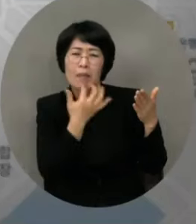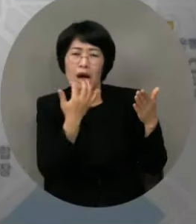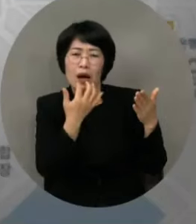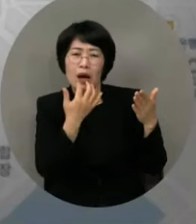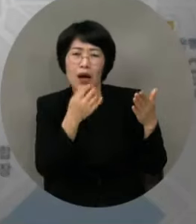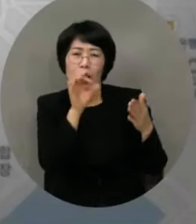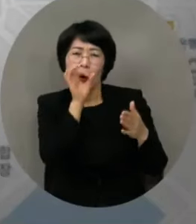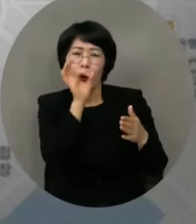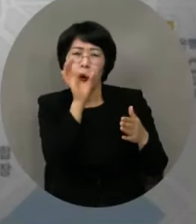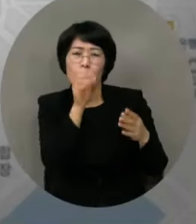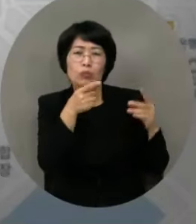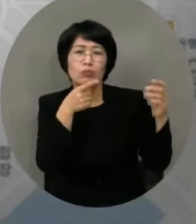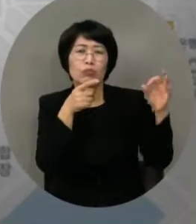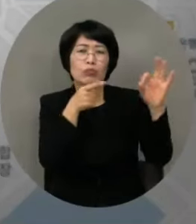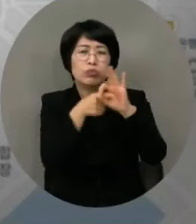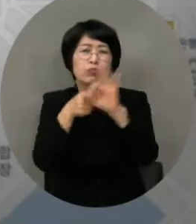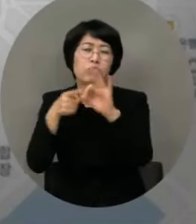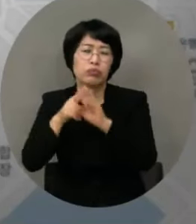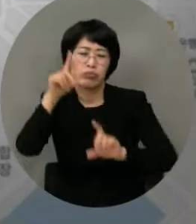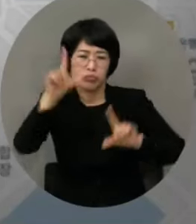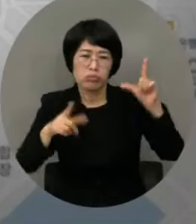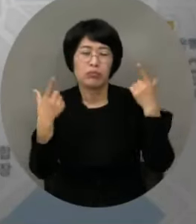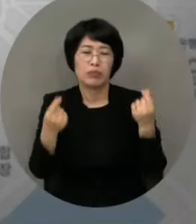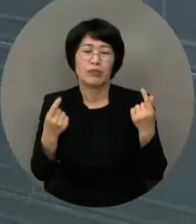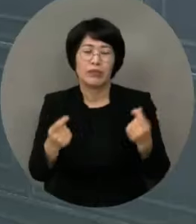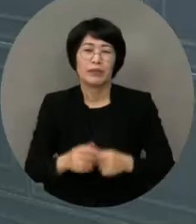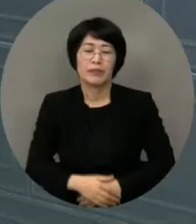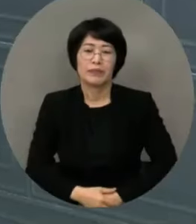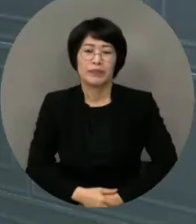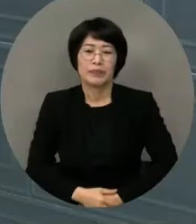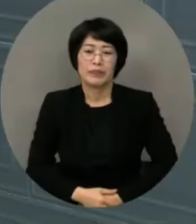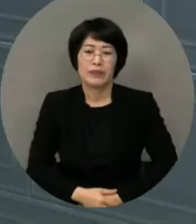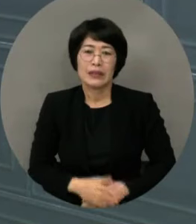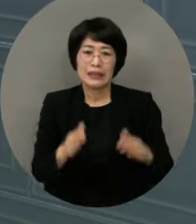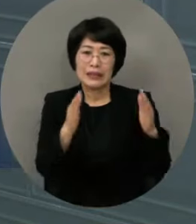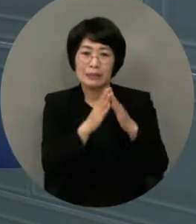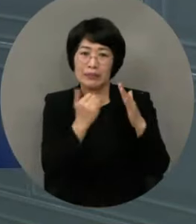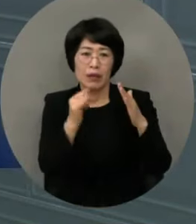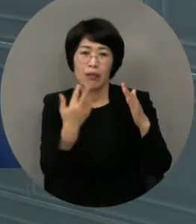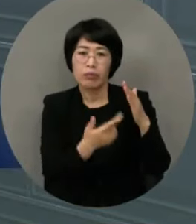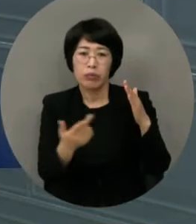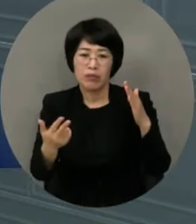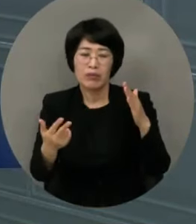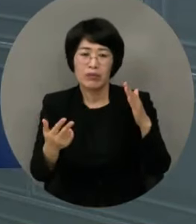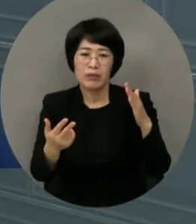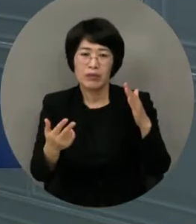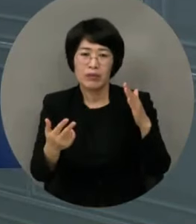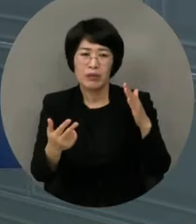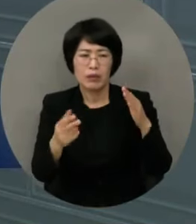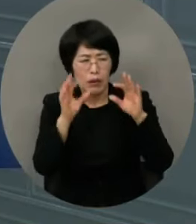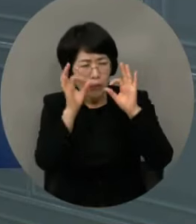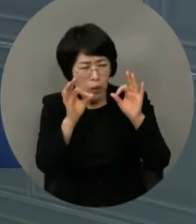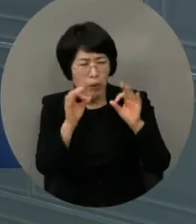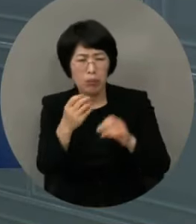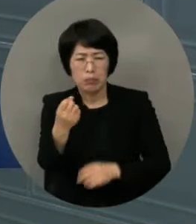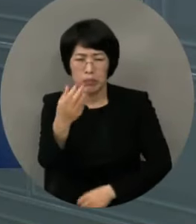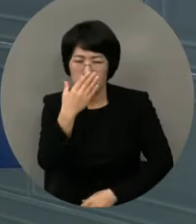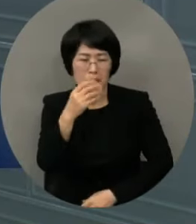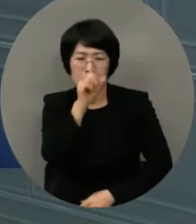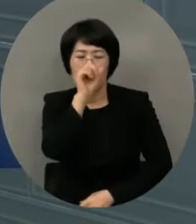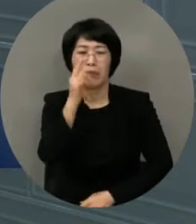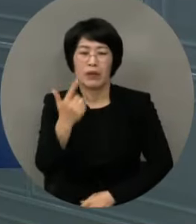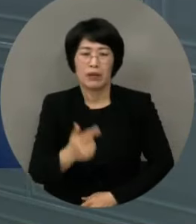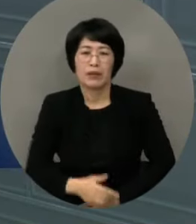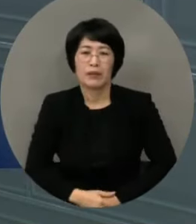구멍이 숭숭 뚫린 듯 느껴질 정도입니다. 이 빈집은 경관상의 문제도 일으킬